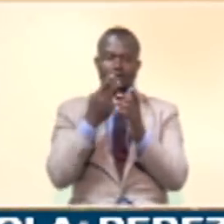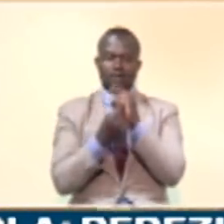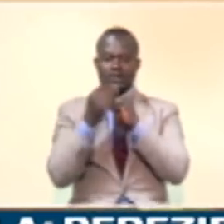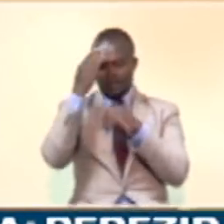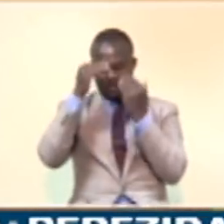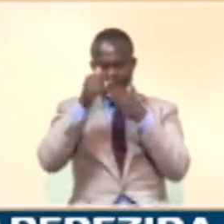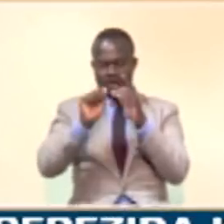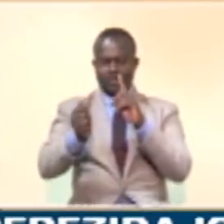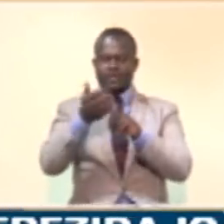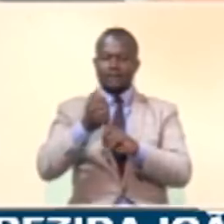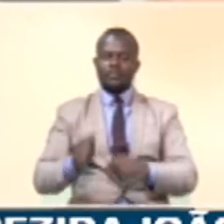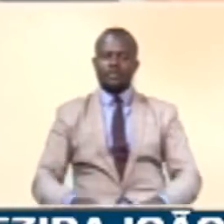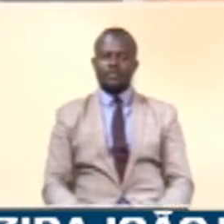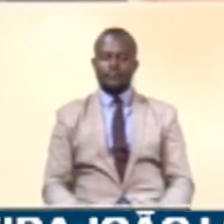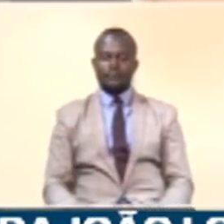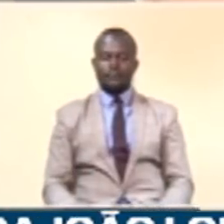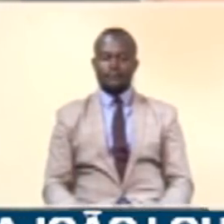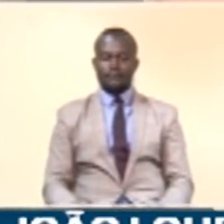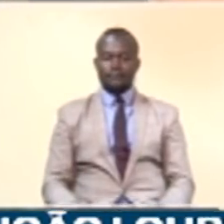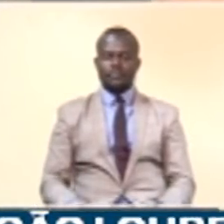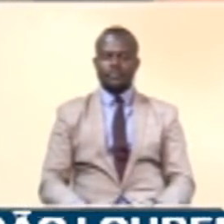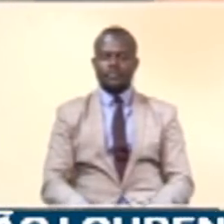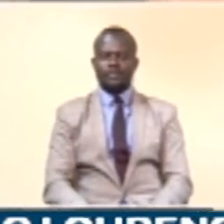kugira ngo igerweho.